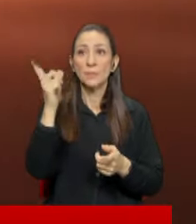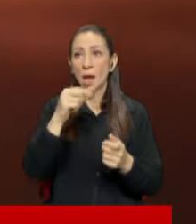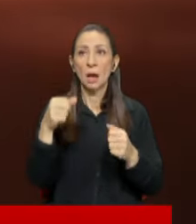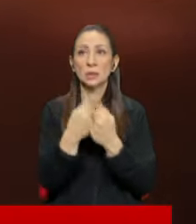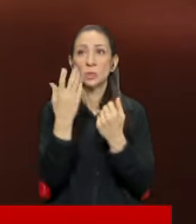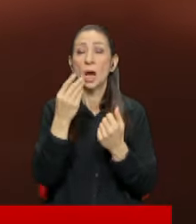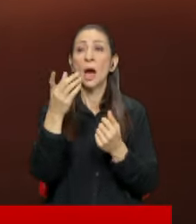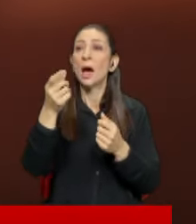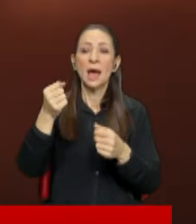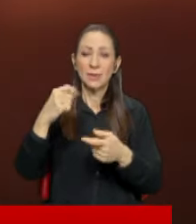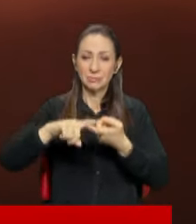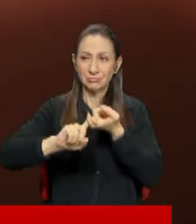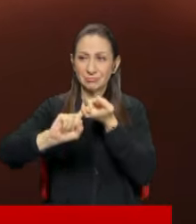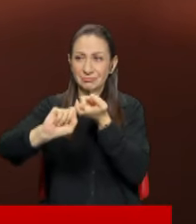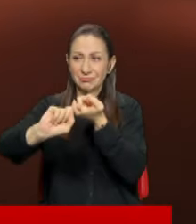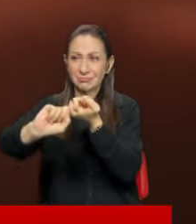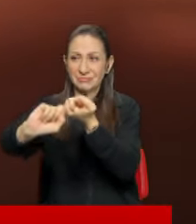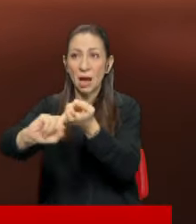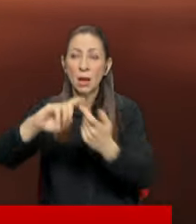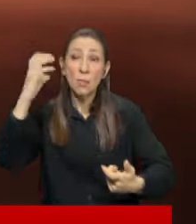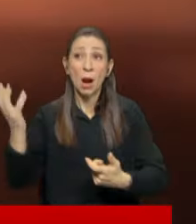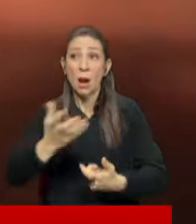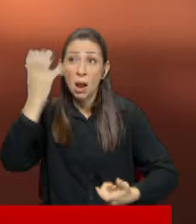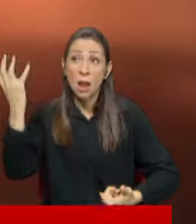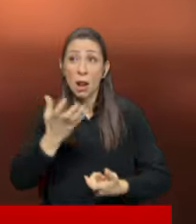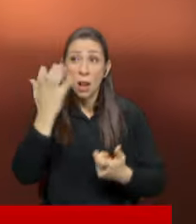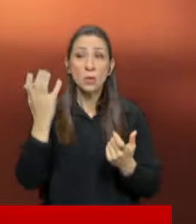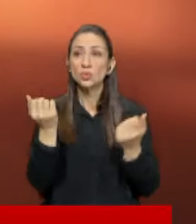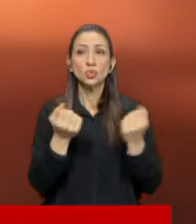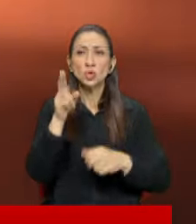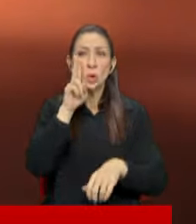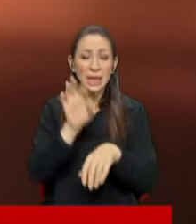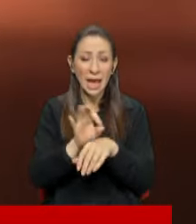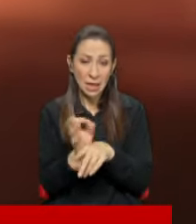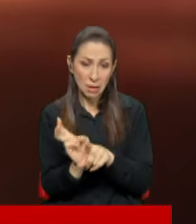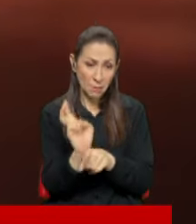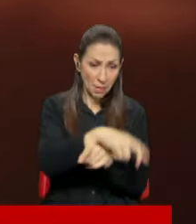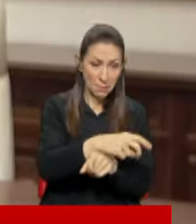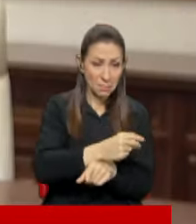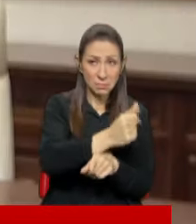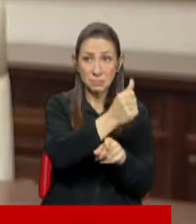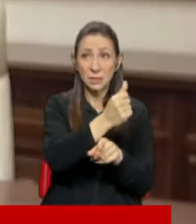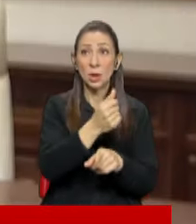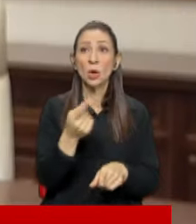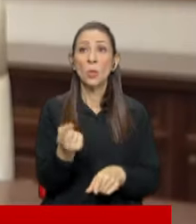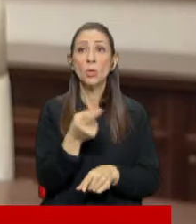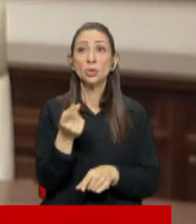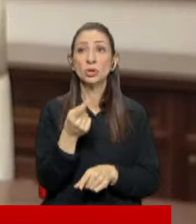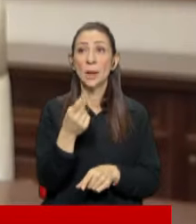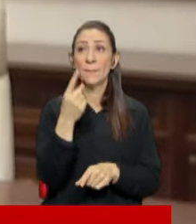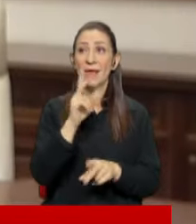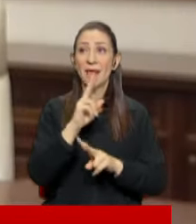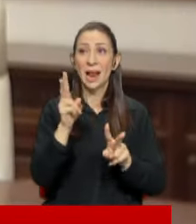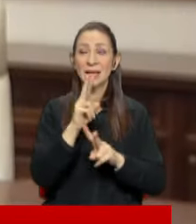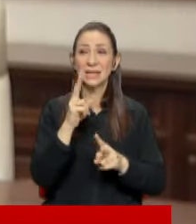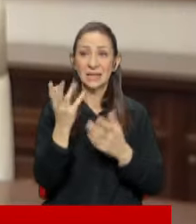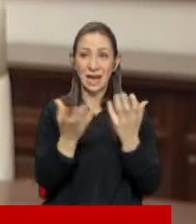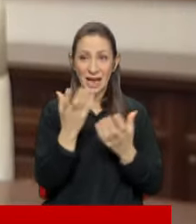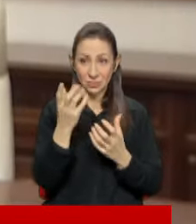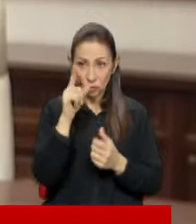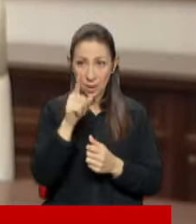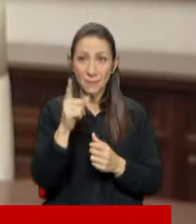karıştı. Makam aracını taşıyan çekici alev alev yandı. Sürücü son anda kaçıp canını kurtardı. Motordan bir elektrik kaynaklı